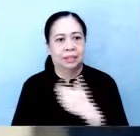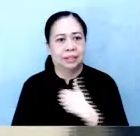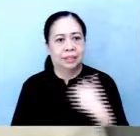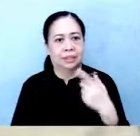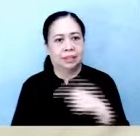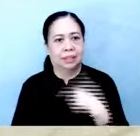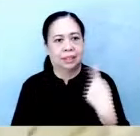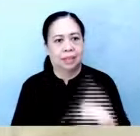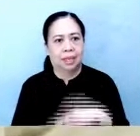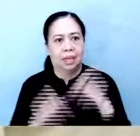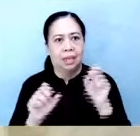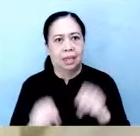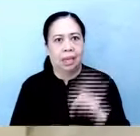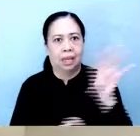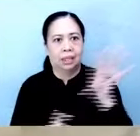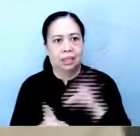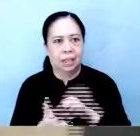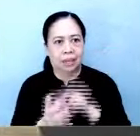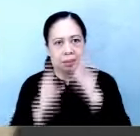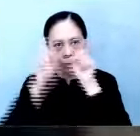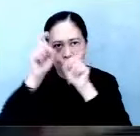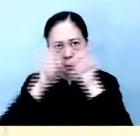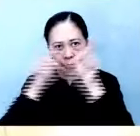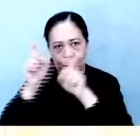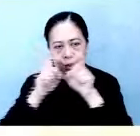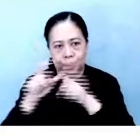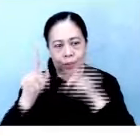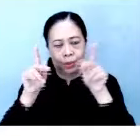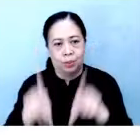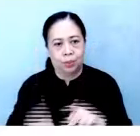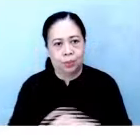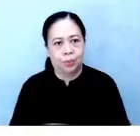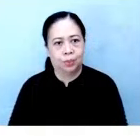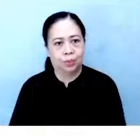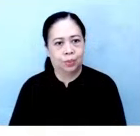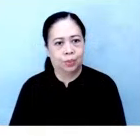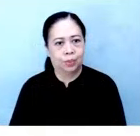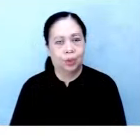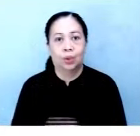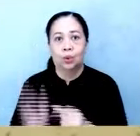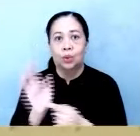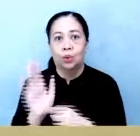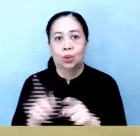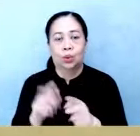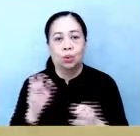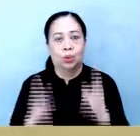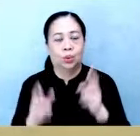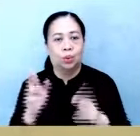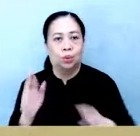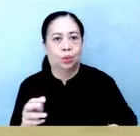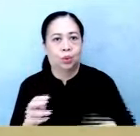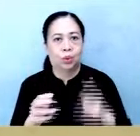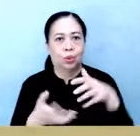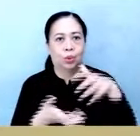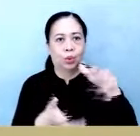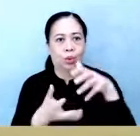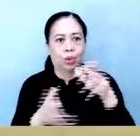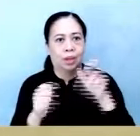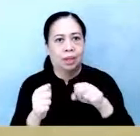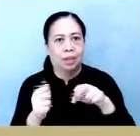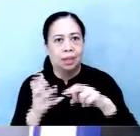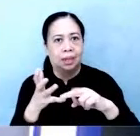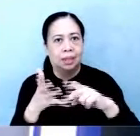kaya nang gayahin ang facial expression ng tao. Tampok din dyan ang mga robot dog na kayang umakyat ng